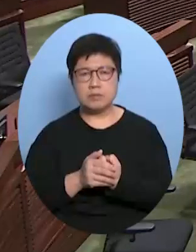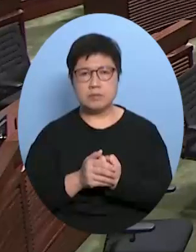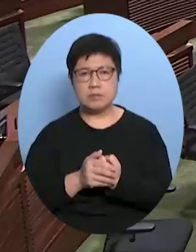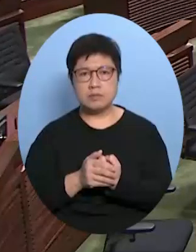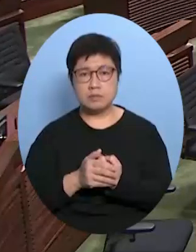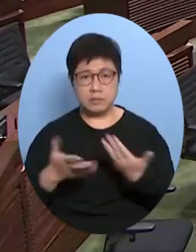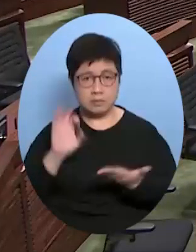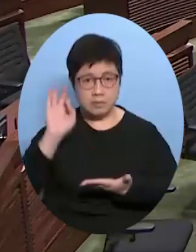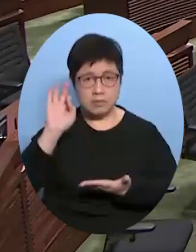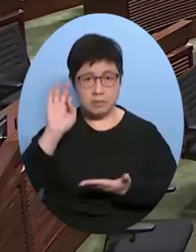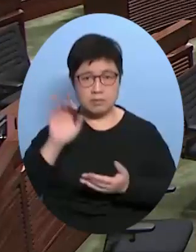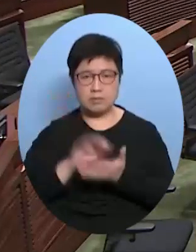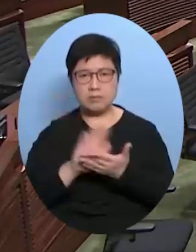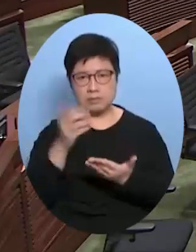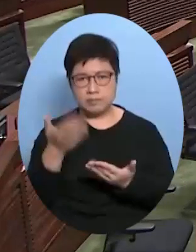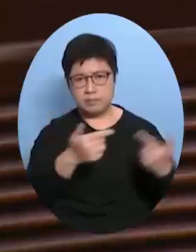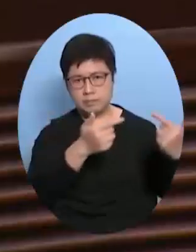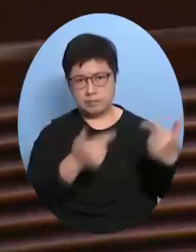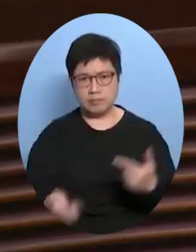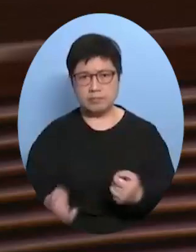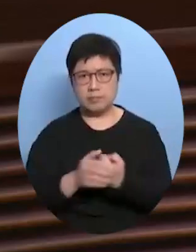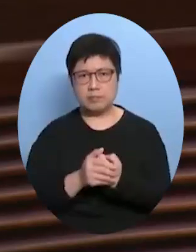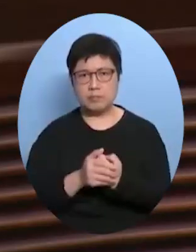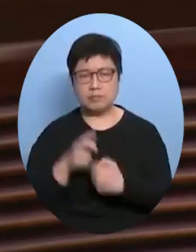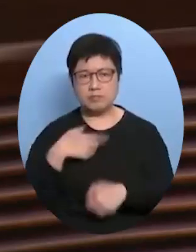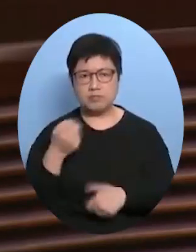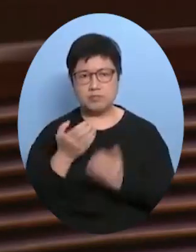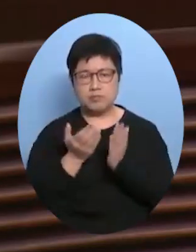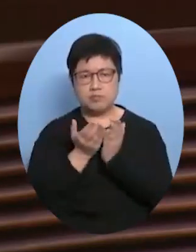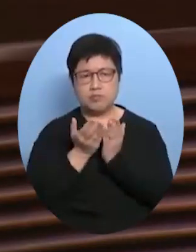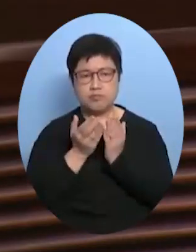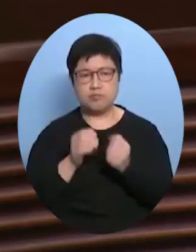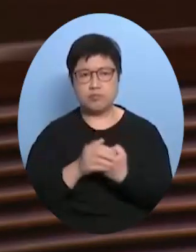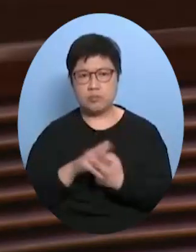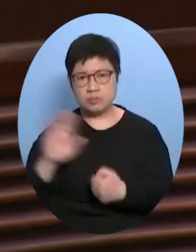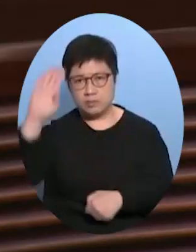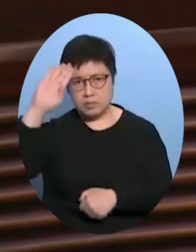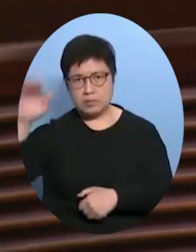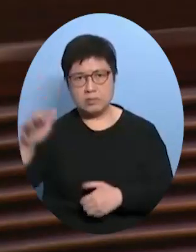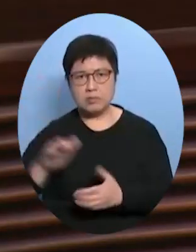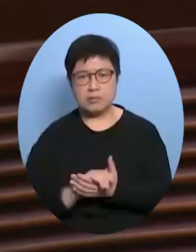係，而家得唔得？ 請你繼續啊，局長。 好嘅，咁或者我再讀一次好嘛？ 好啊， 唔該曬。